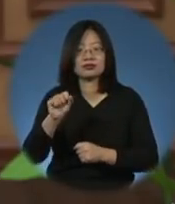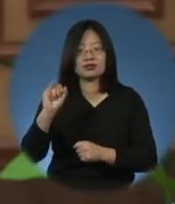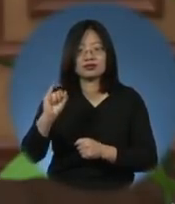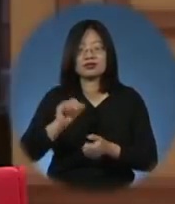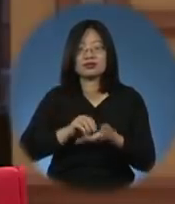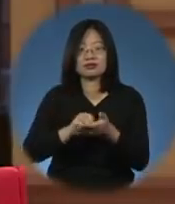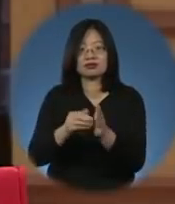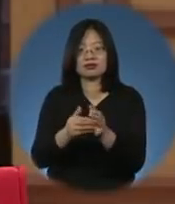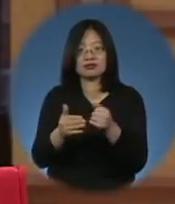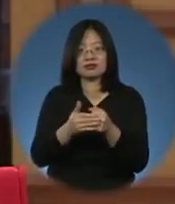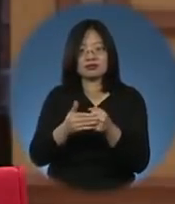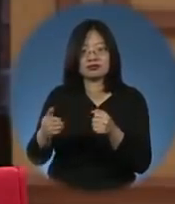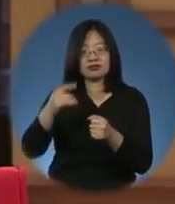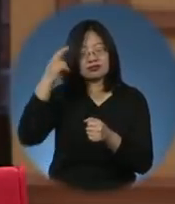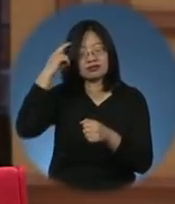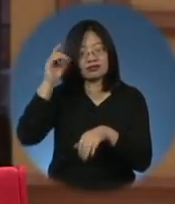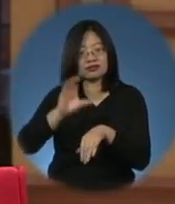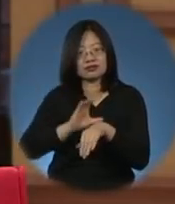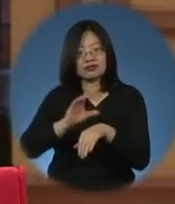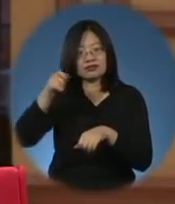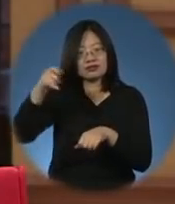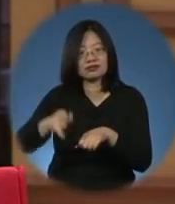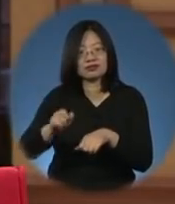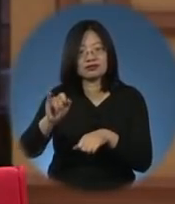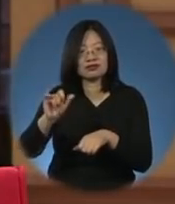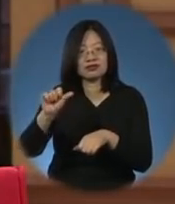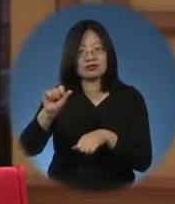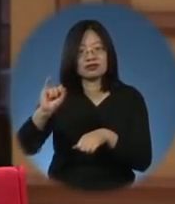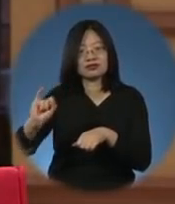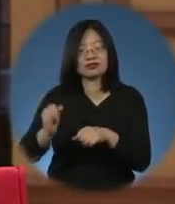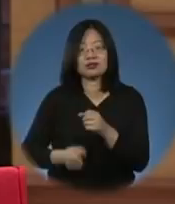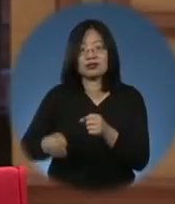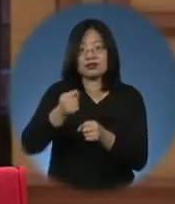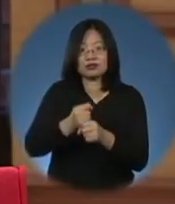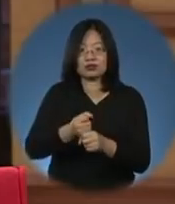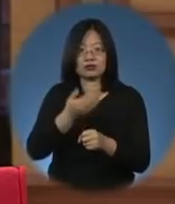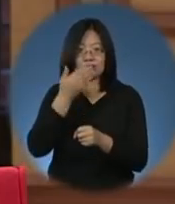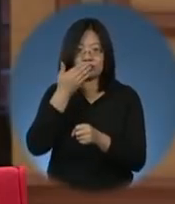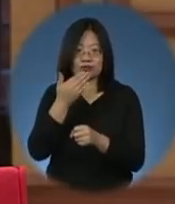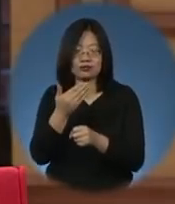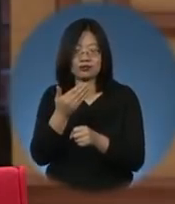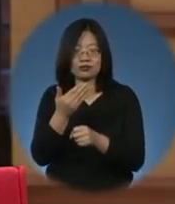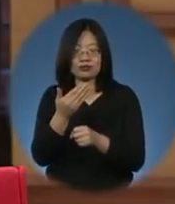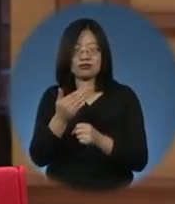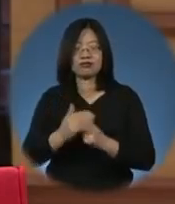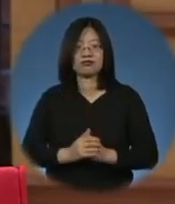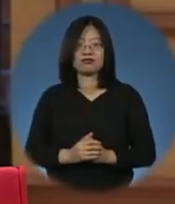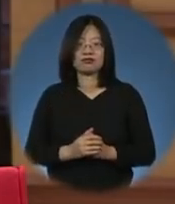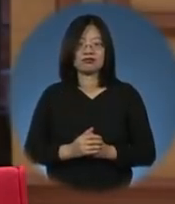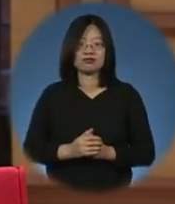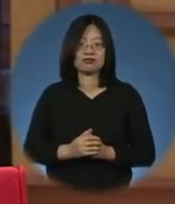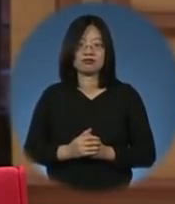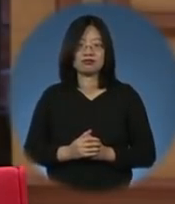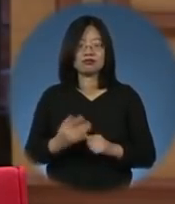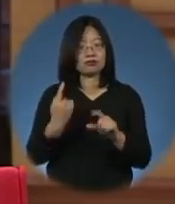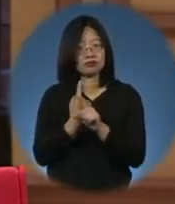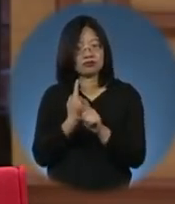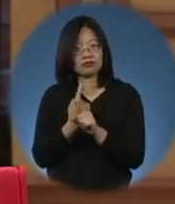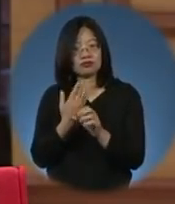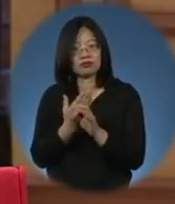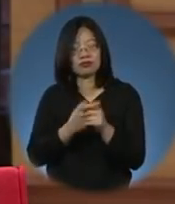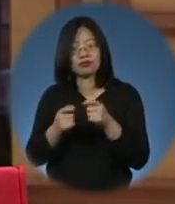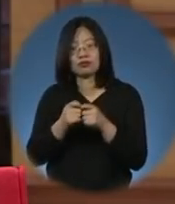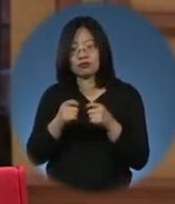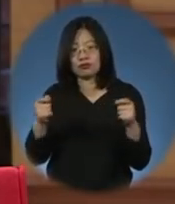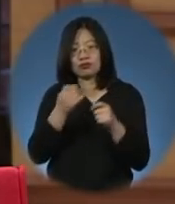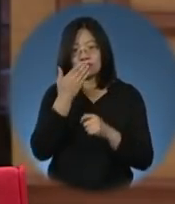등장해서 예. 우리가 잠깐 인지 기능이 떨어지는 거를 AI로 복구할 수 있다면 막아줄 수 이제 메꿔줄 수 있다면 보완하면은 아마 더 오래